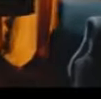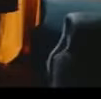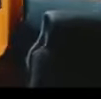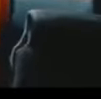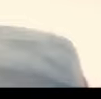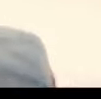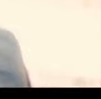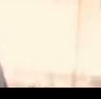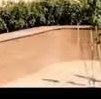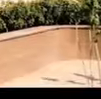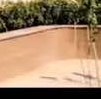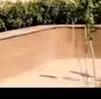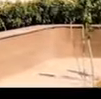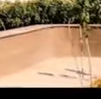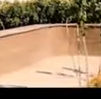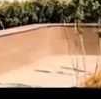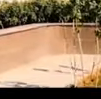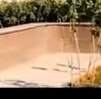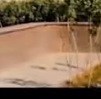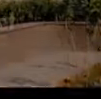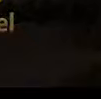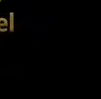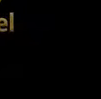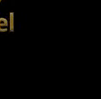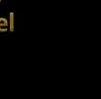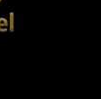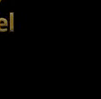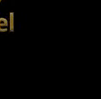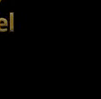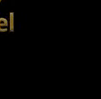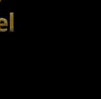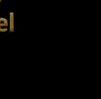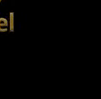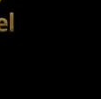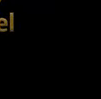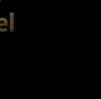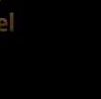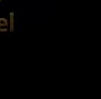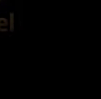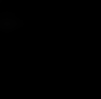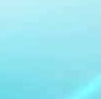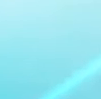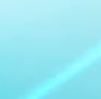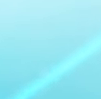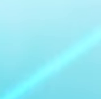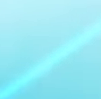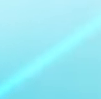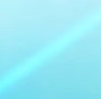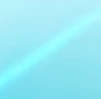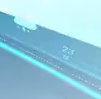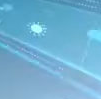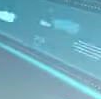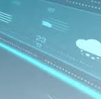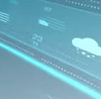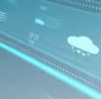гостинице «Султан Плаза». Проведите незабываемые торжества в банкетном зале «Баллрум».